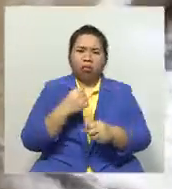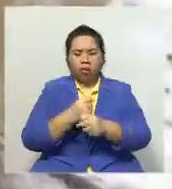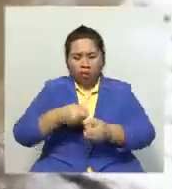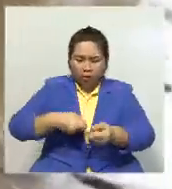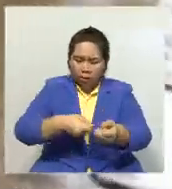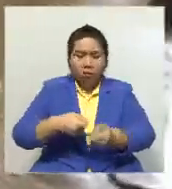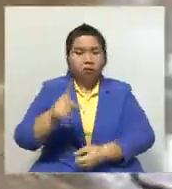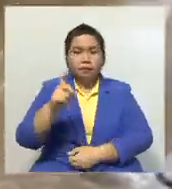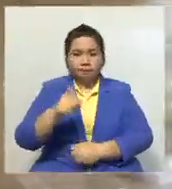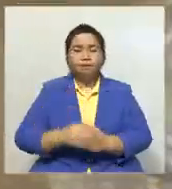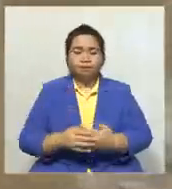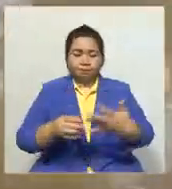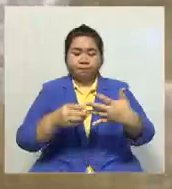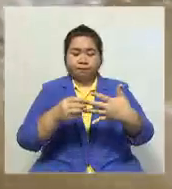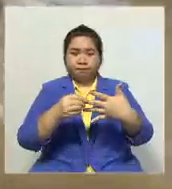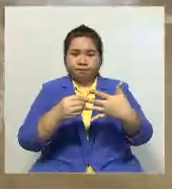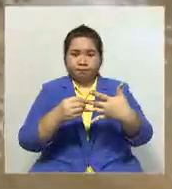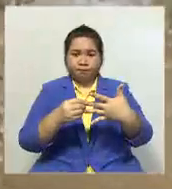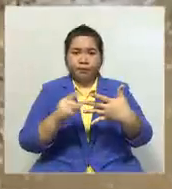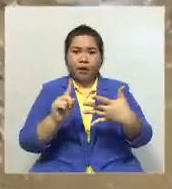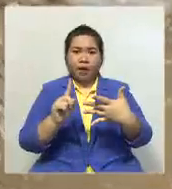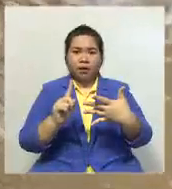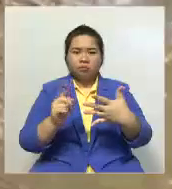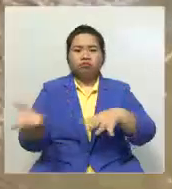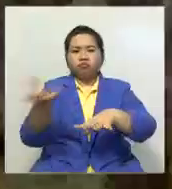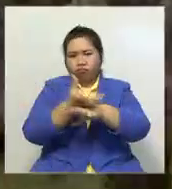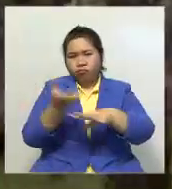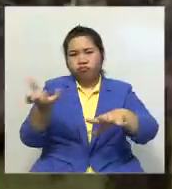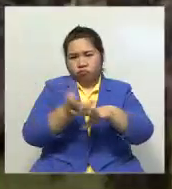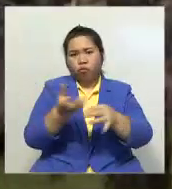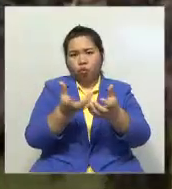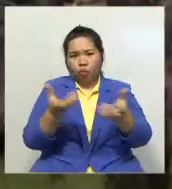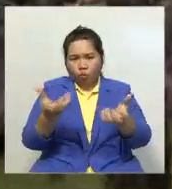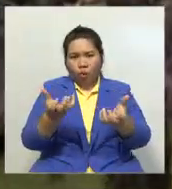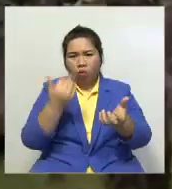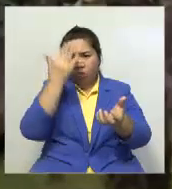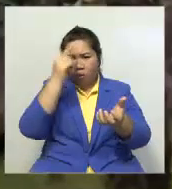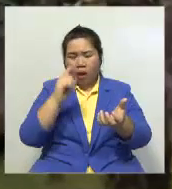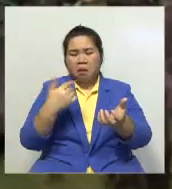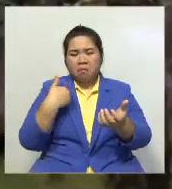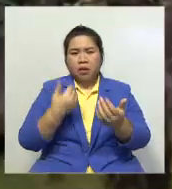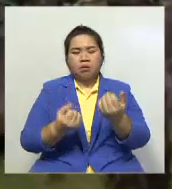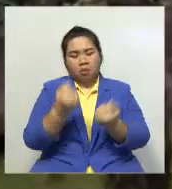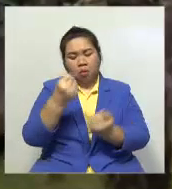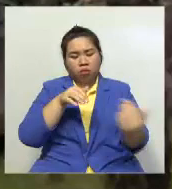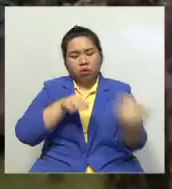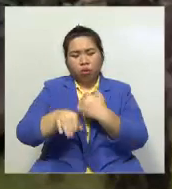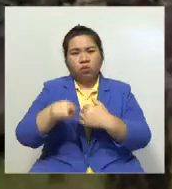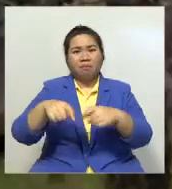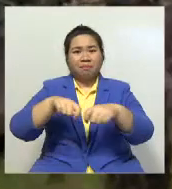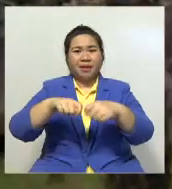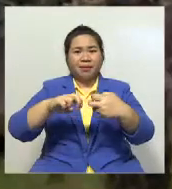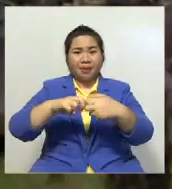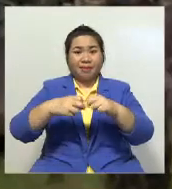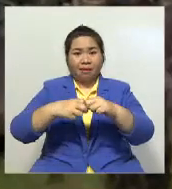ะครับ3เรื่องรถขนส่งเพราะตอนนี้เส้นทางได้ถูกตัดขาดจากโลกภายนอกแล้วก็เส้นทางเสียหาย